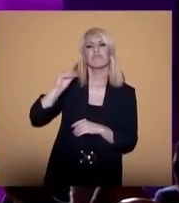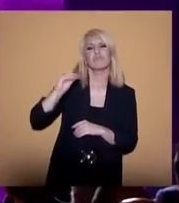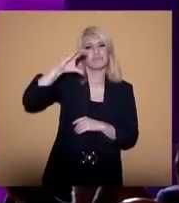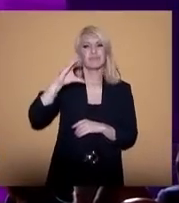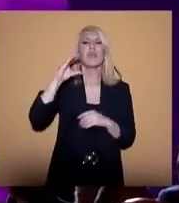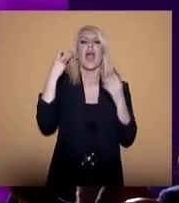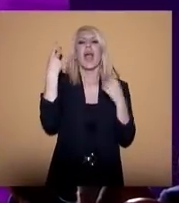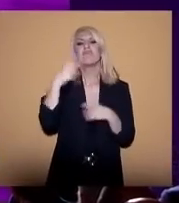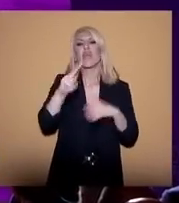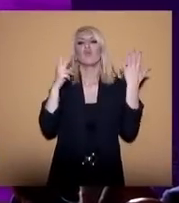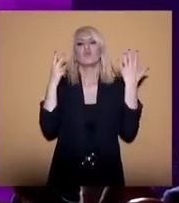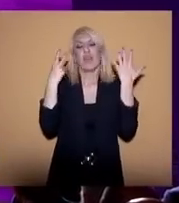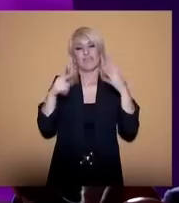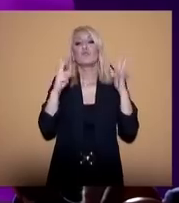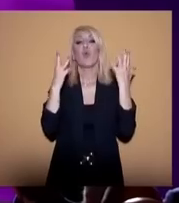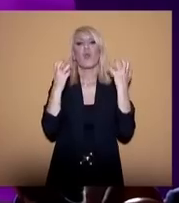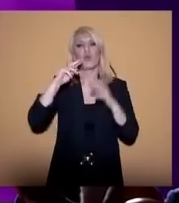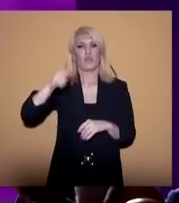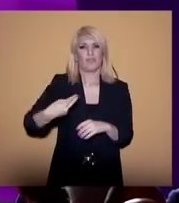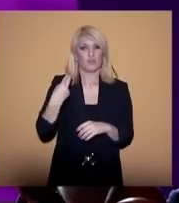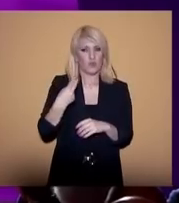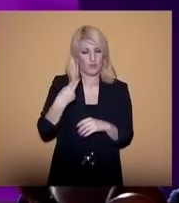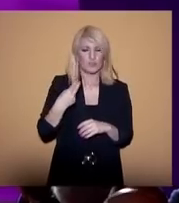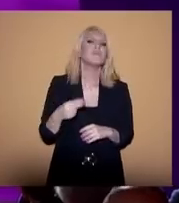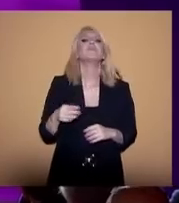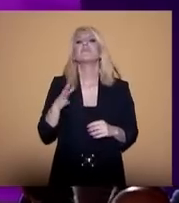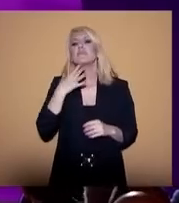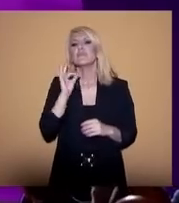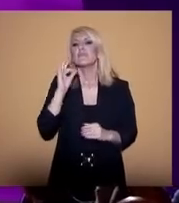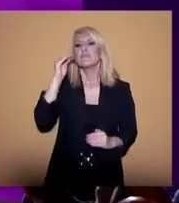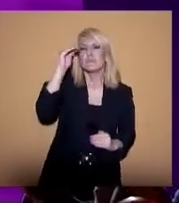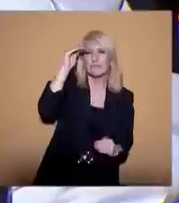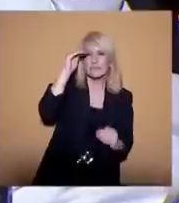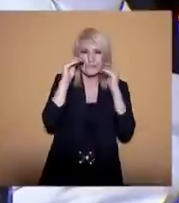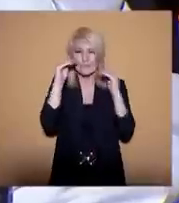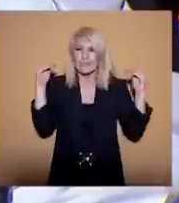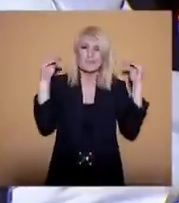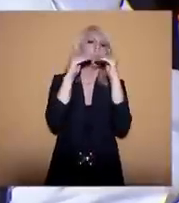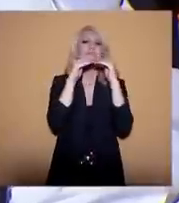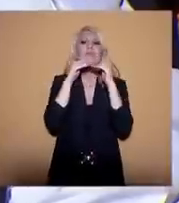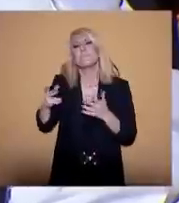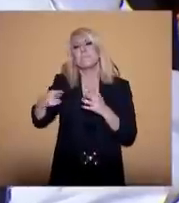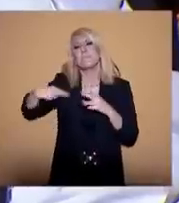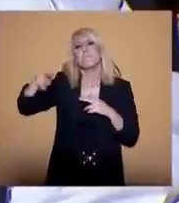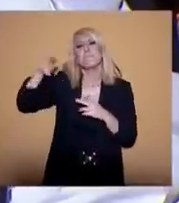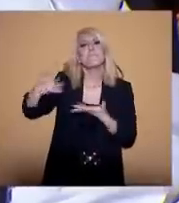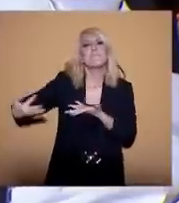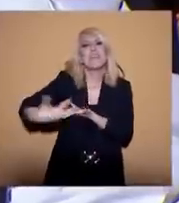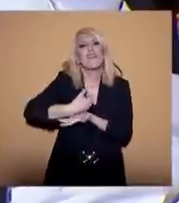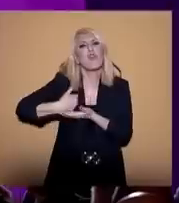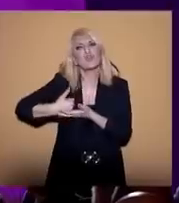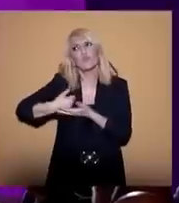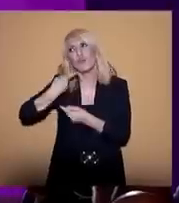και θεσμοθετούμε την ετήσια τιμαριθμική αναπροσαρμογή στο ύψος του πληθωρισμού του προηγούμενου έτους. Ξεπαγώνουμε